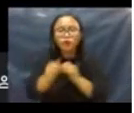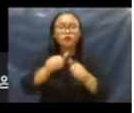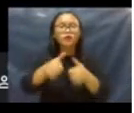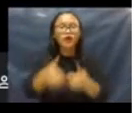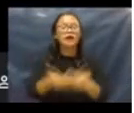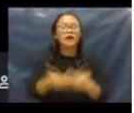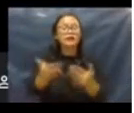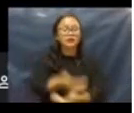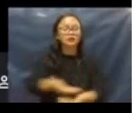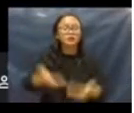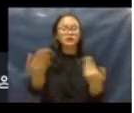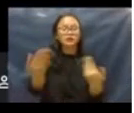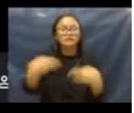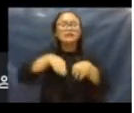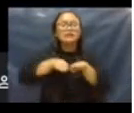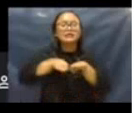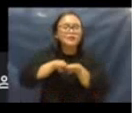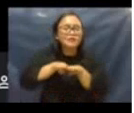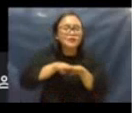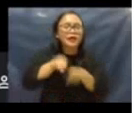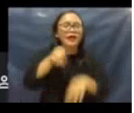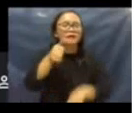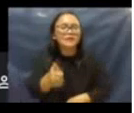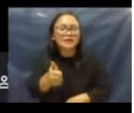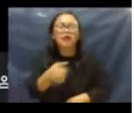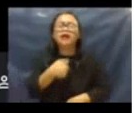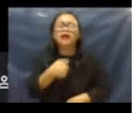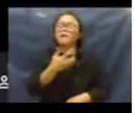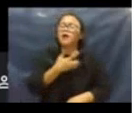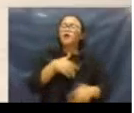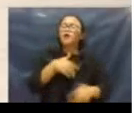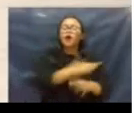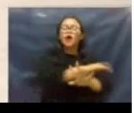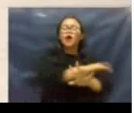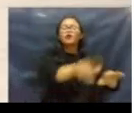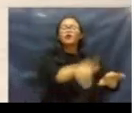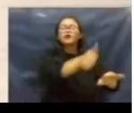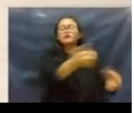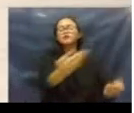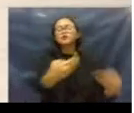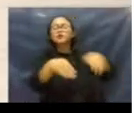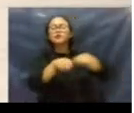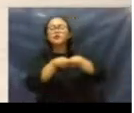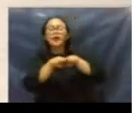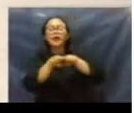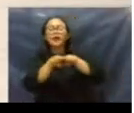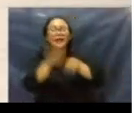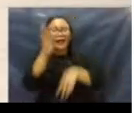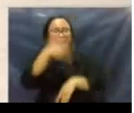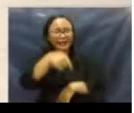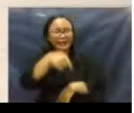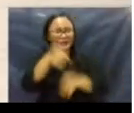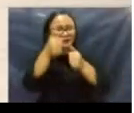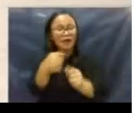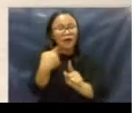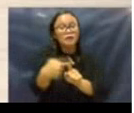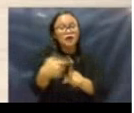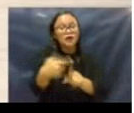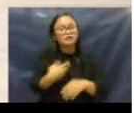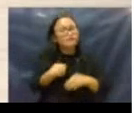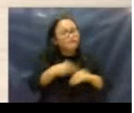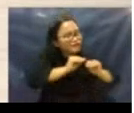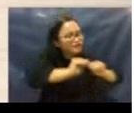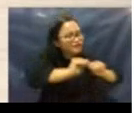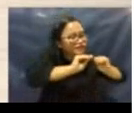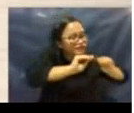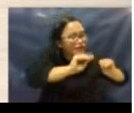semuanya. Dan saya ingin murid-murid saya mampu beradaptasi dengan zaman ini, dan saya ingin Mas mengajarkan murid-murid saya bagaimana cara